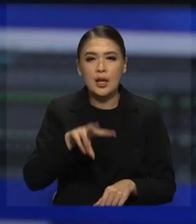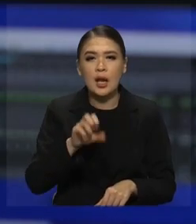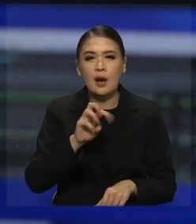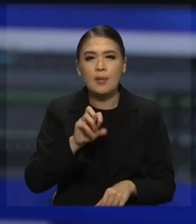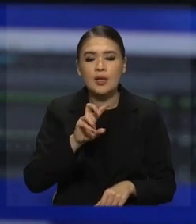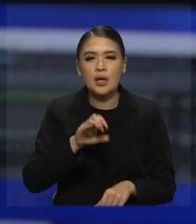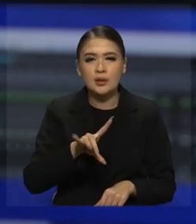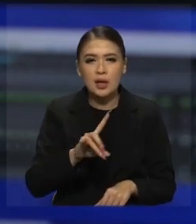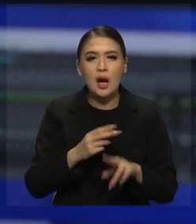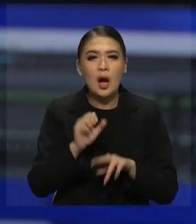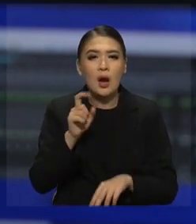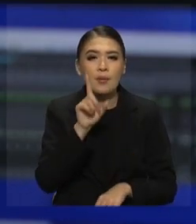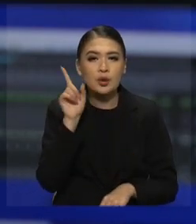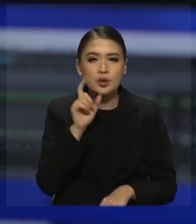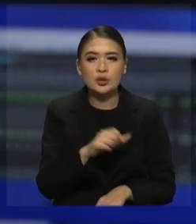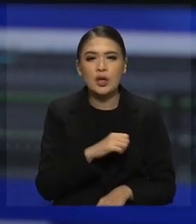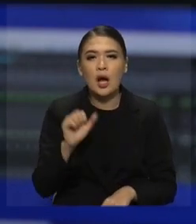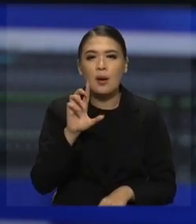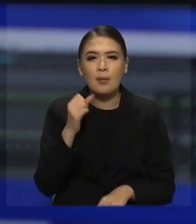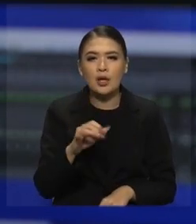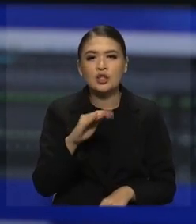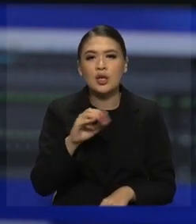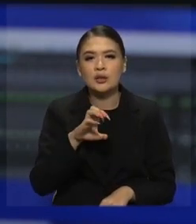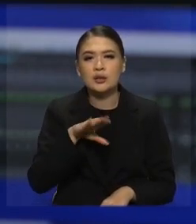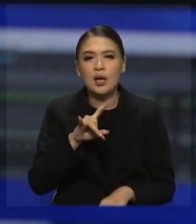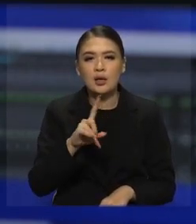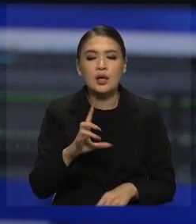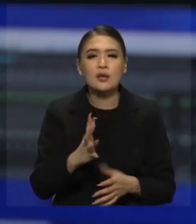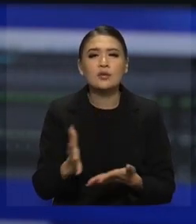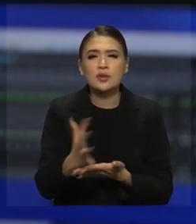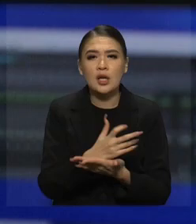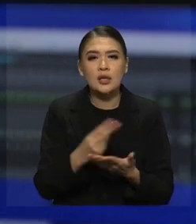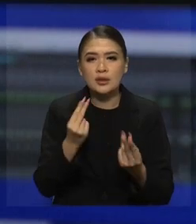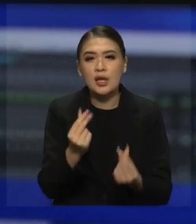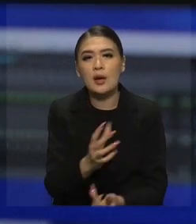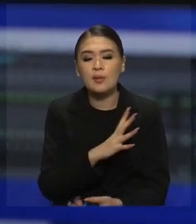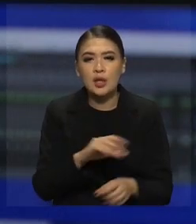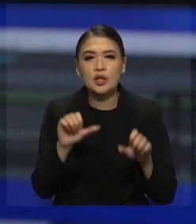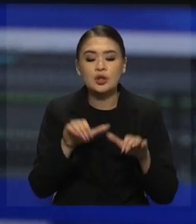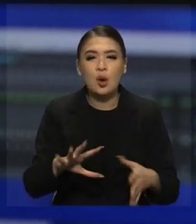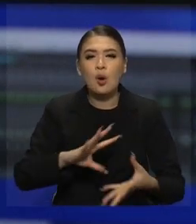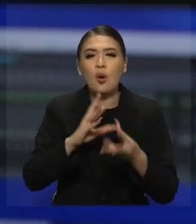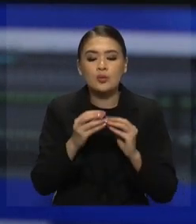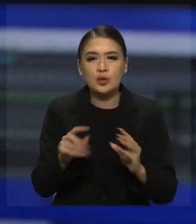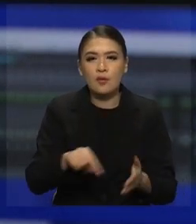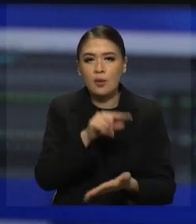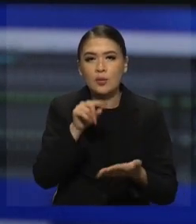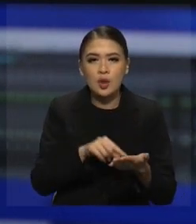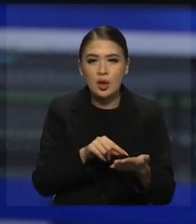а молодежь – собственный «Абай Жастара». Все средства, собранные в них, идут на решение общих вопросов